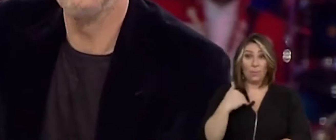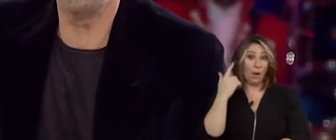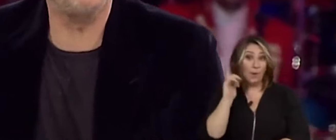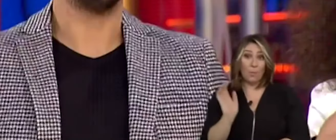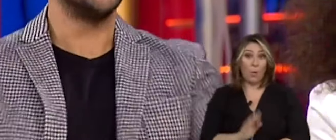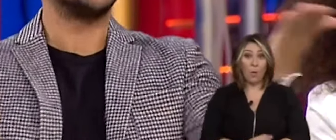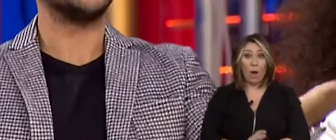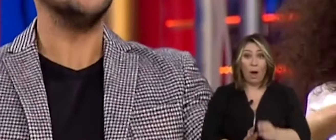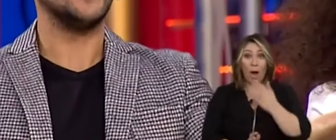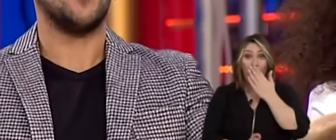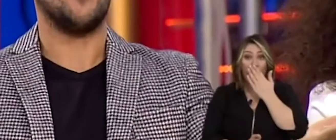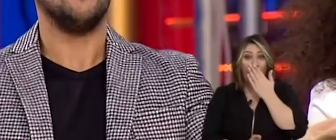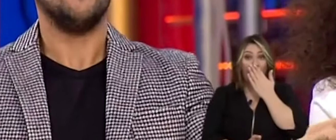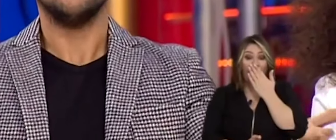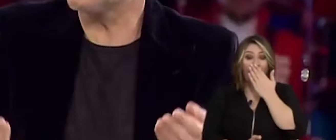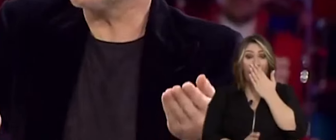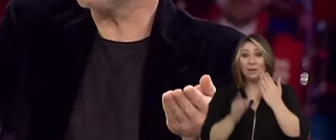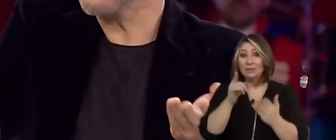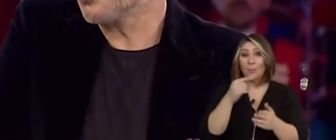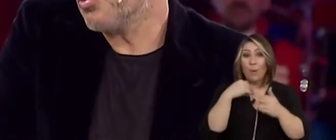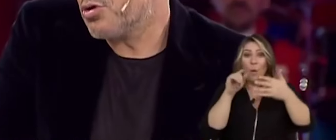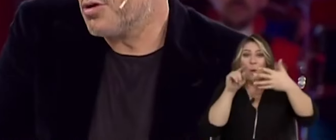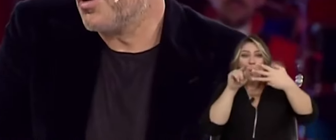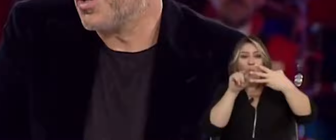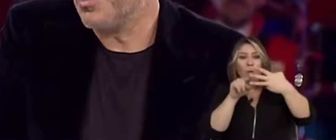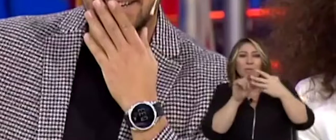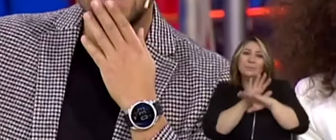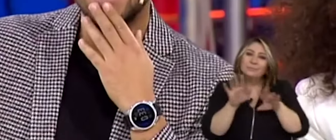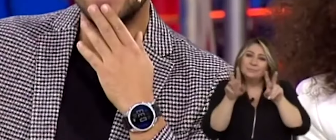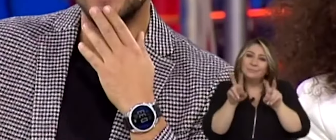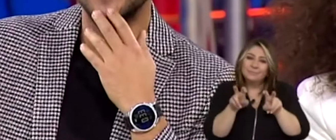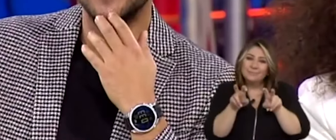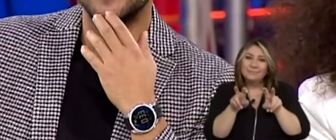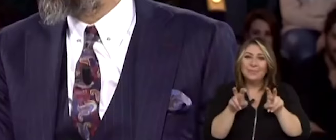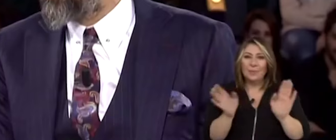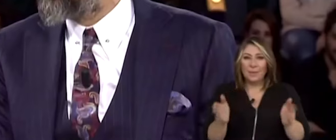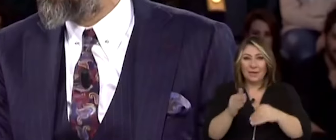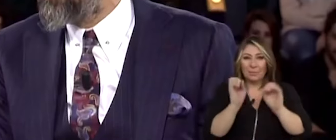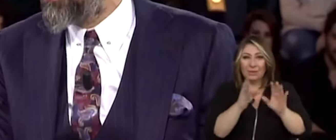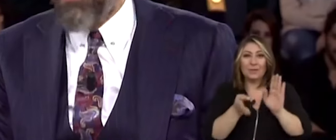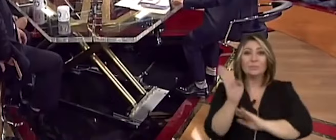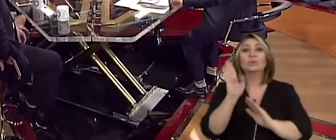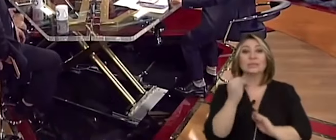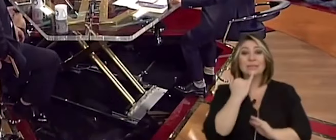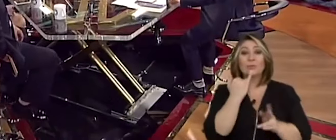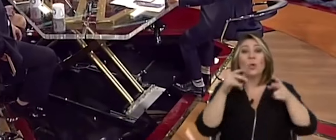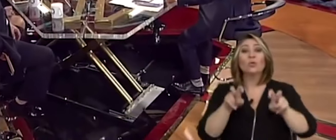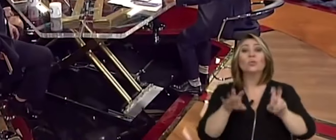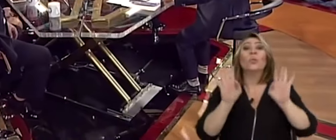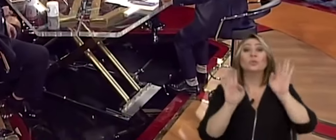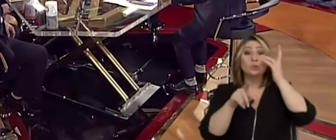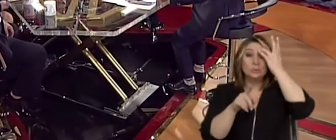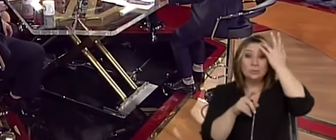yok. Murtik sen de ya. Oğlum ben orta kata çıkıyorum oturuyorum oraya. Orta kata dediğin paket bırakıp gitmiyorsun herhalde. Salona almıyorsun.